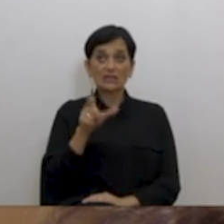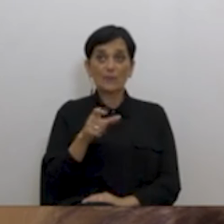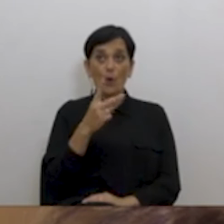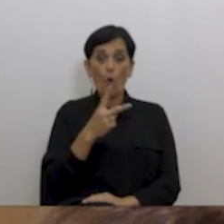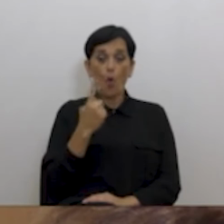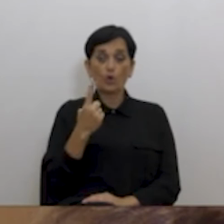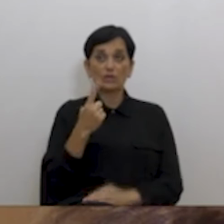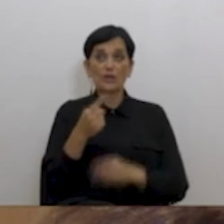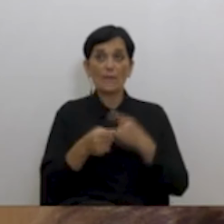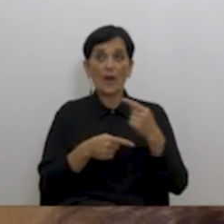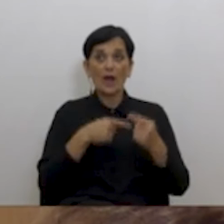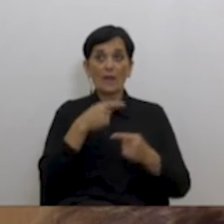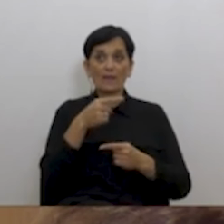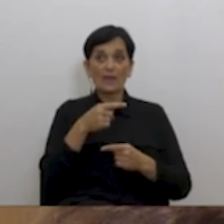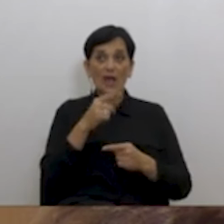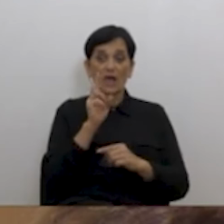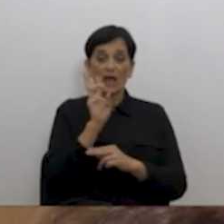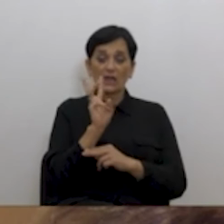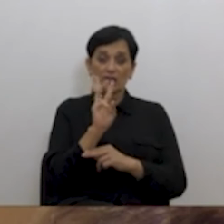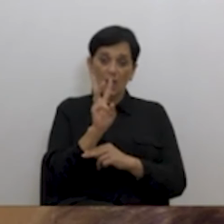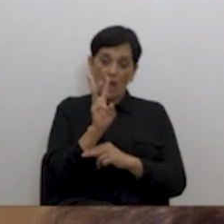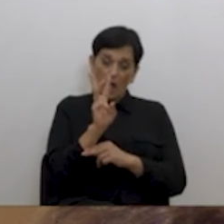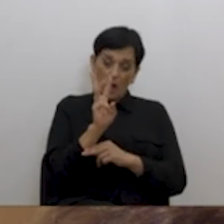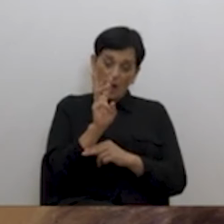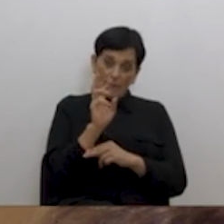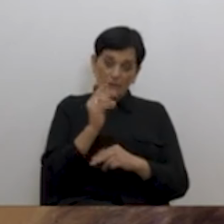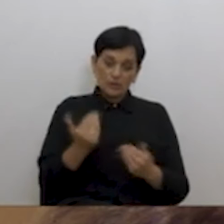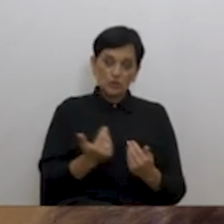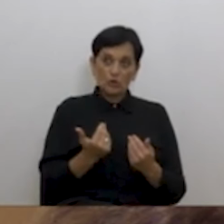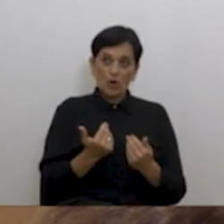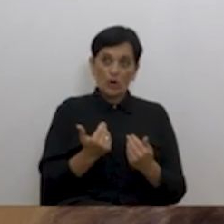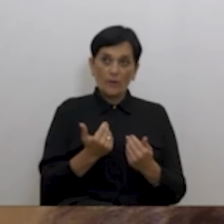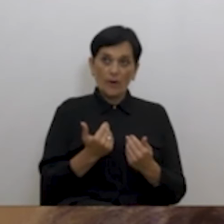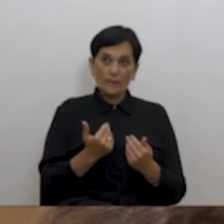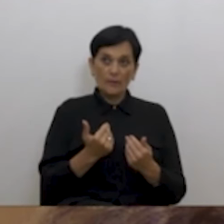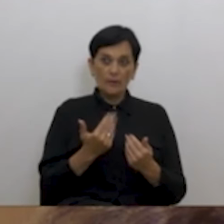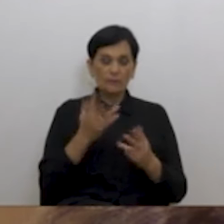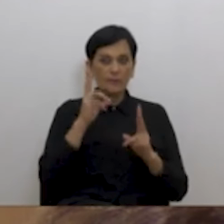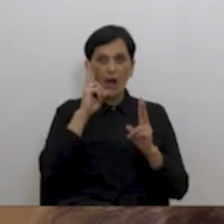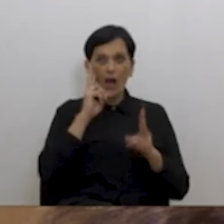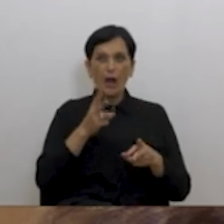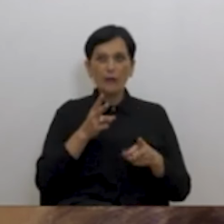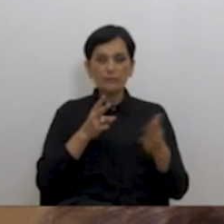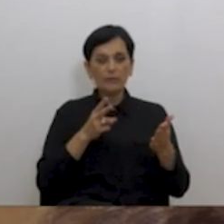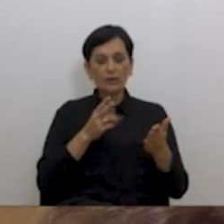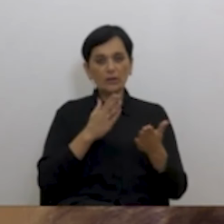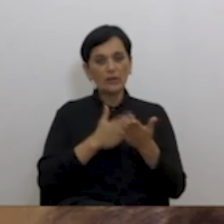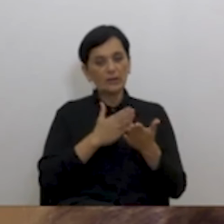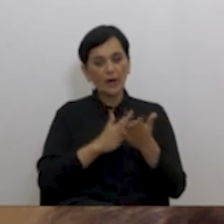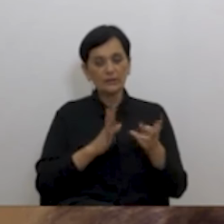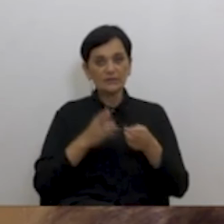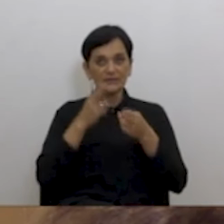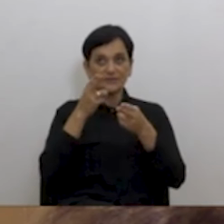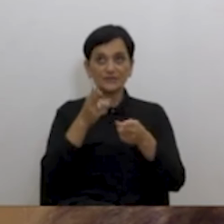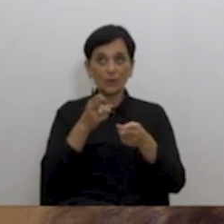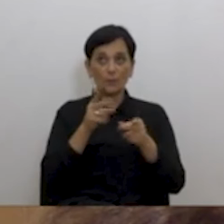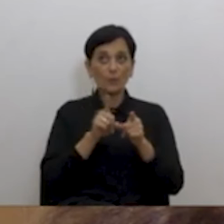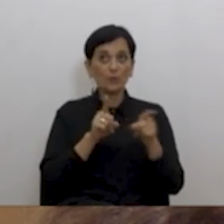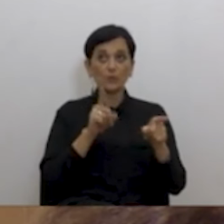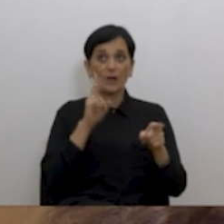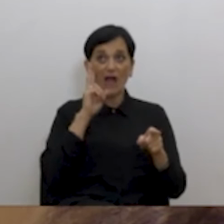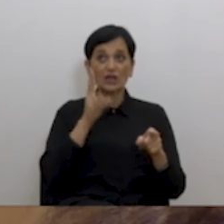21 საუკუნეში ლამფის შუქზე ცხოვრობენ და ალბათ არ ვიცი არც ხართ ნამყოფი იქ, მაგრამ არც ის არ